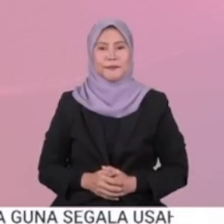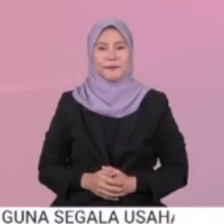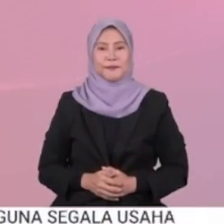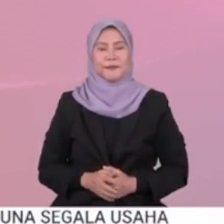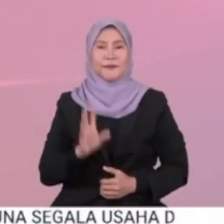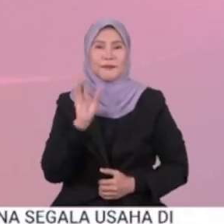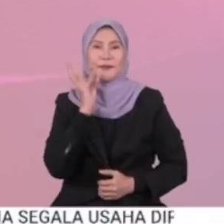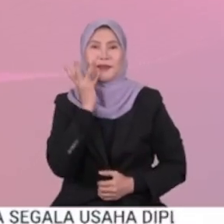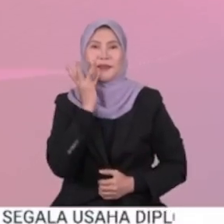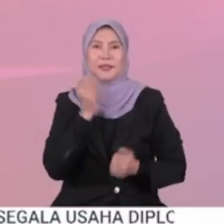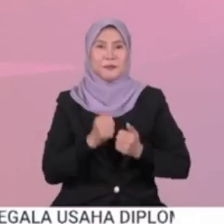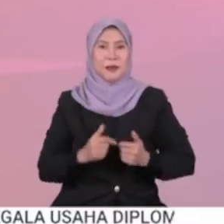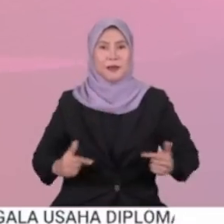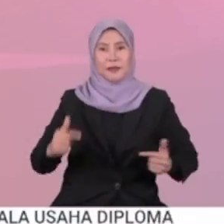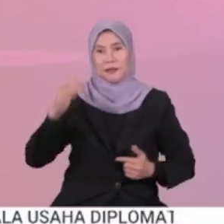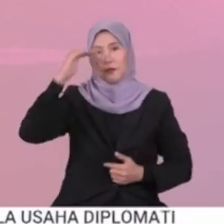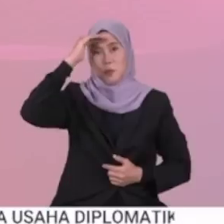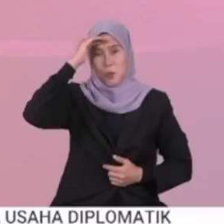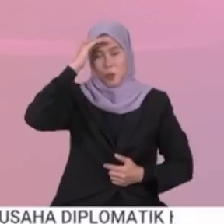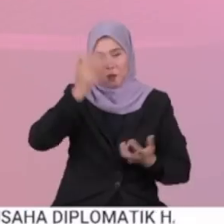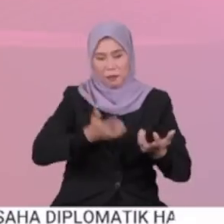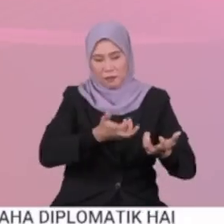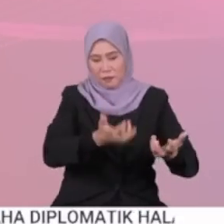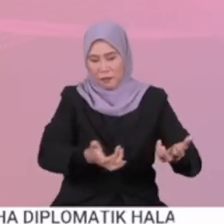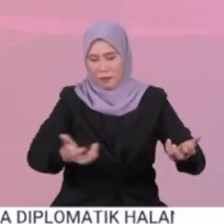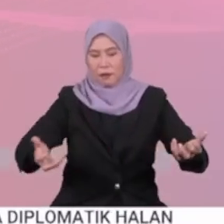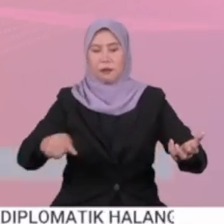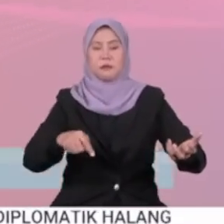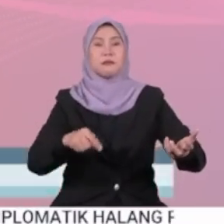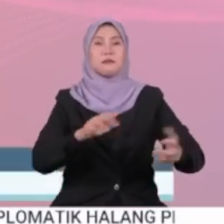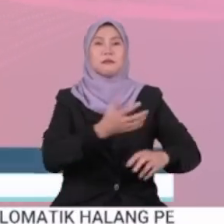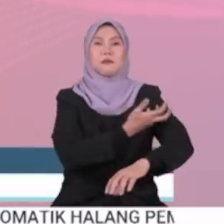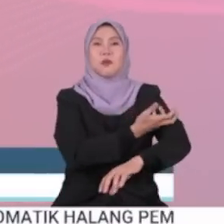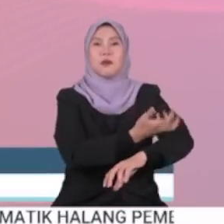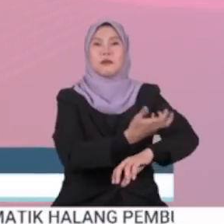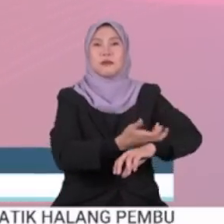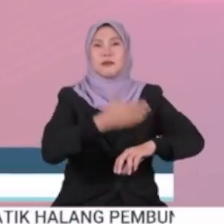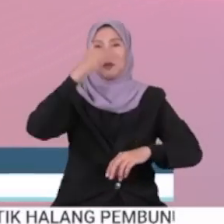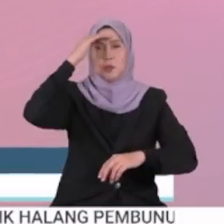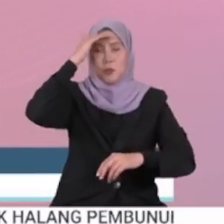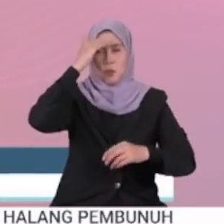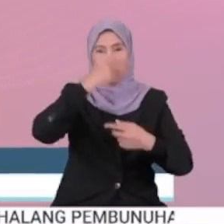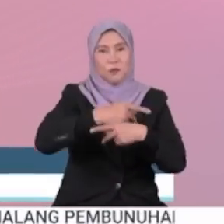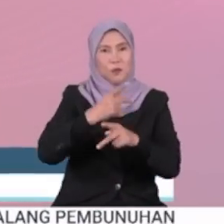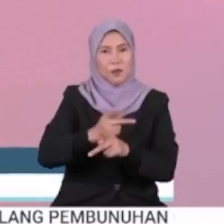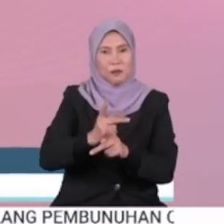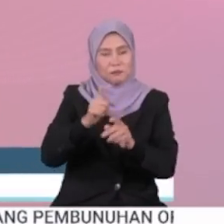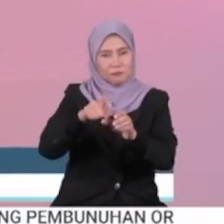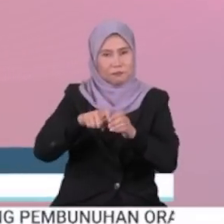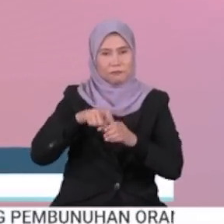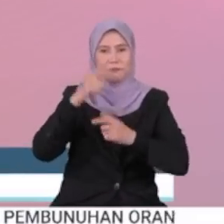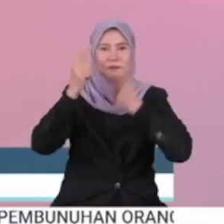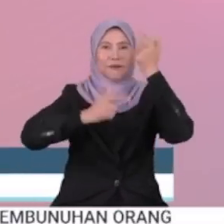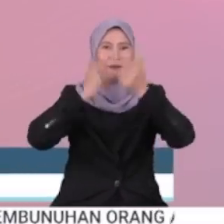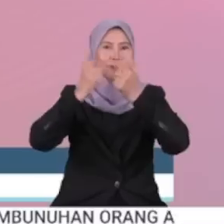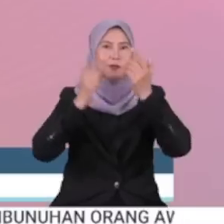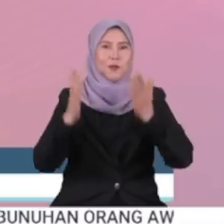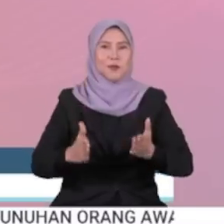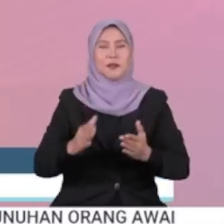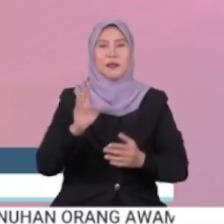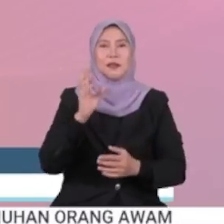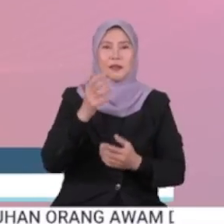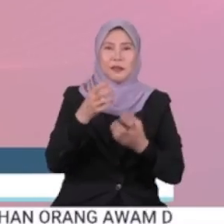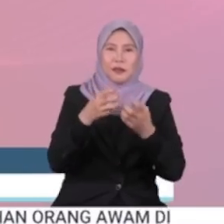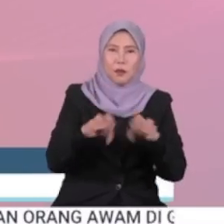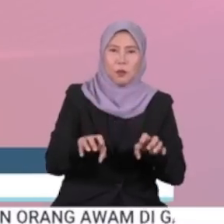Sajian nasi biryani Johor diangkat sebagai salah satu makanan warisan Johor. Seterusnya menjadi produk tarikan pelancongan bersama menu lain seperti telur